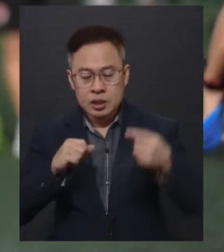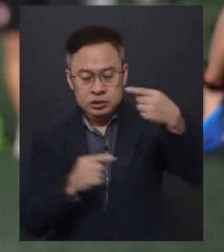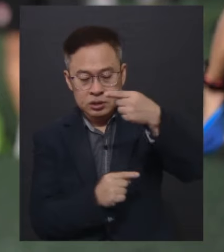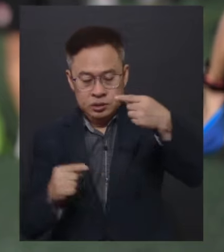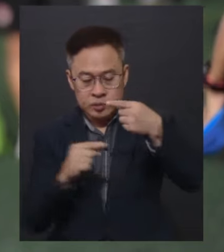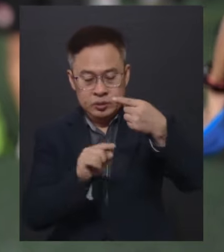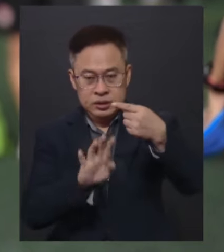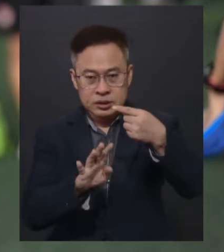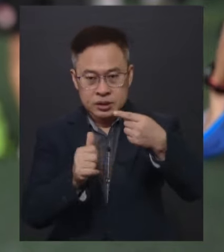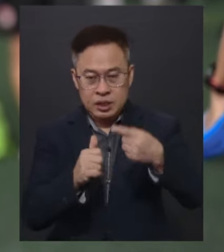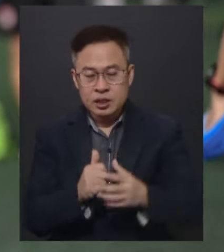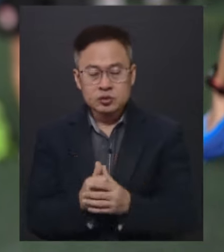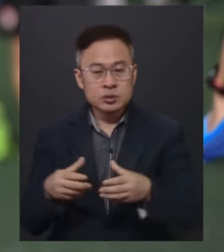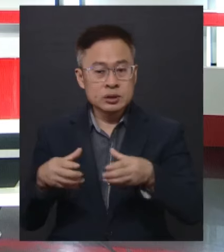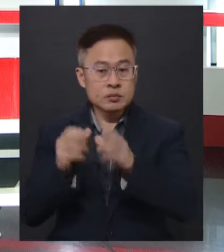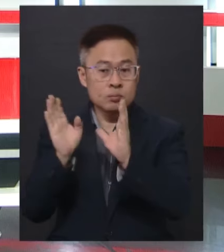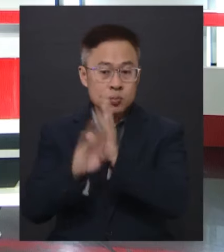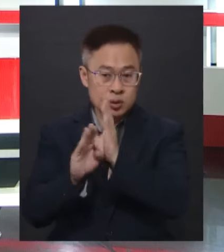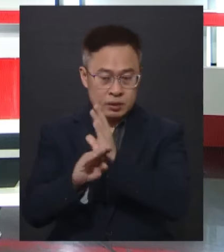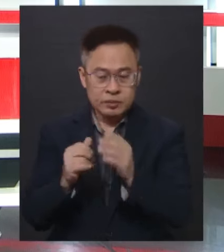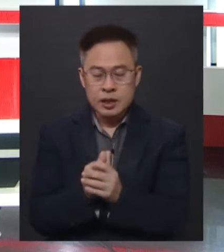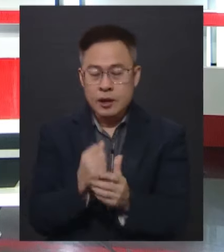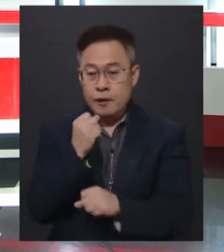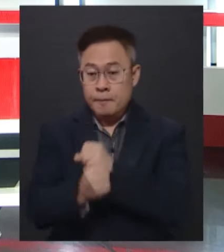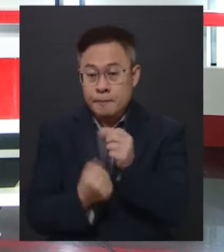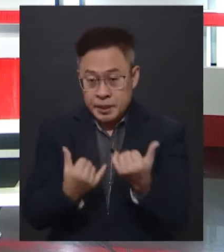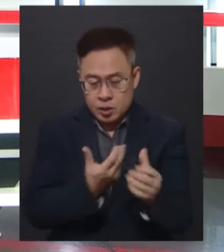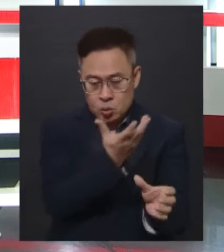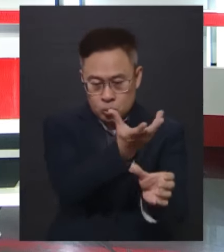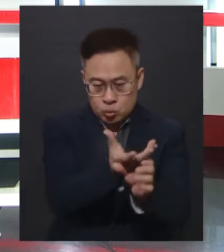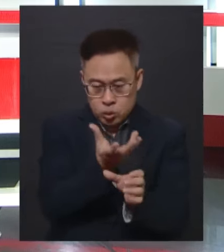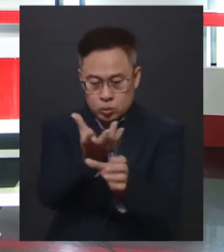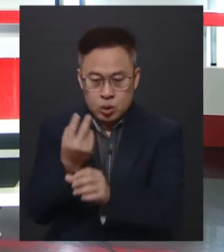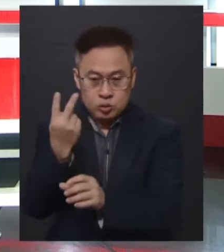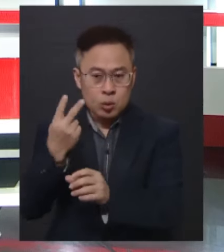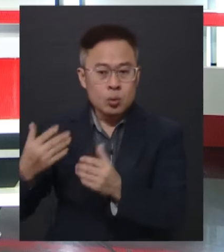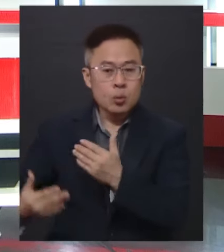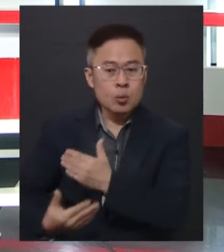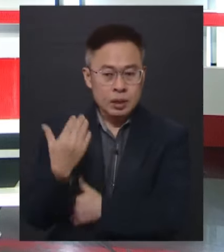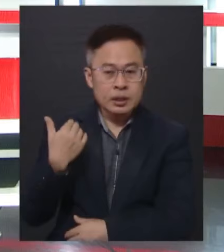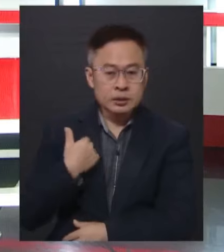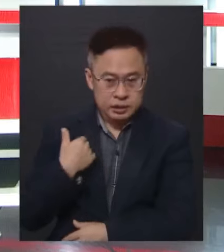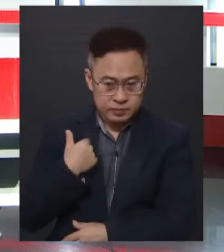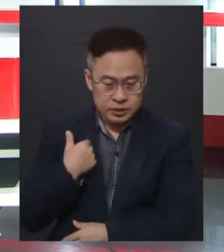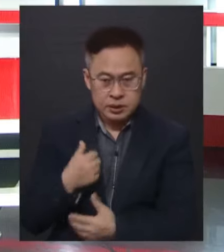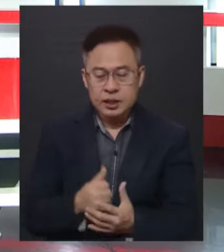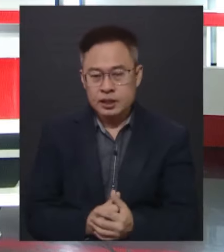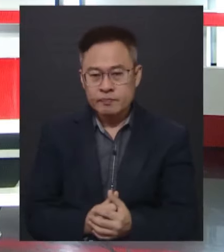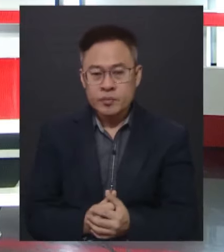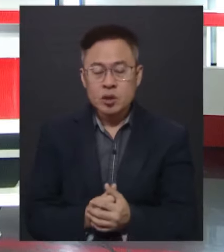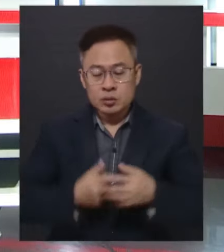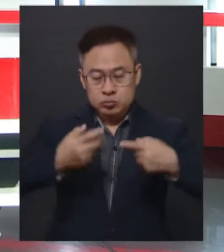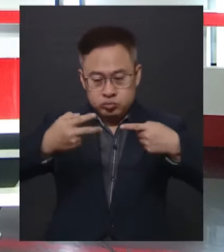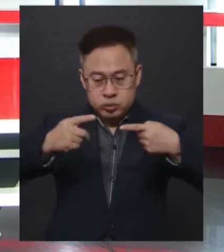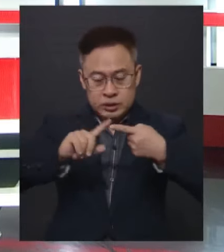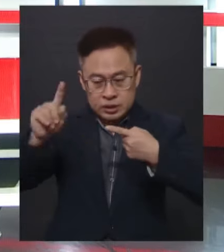ยนะคะบุรีรัมย์เองยังอยู่ในเส้นทางของการลุ้นดับเบิ้ลแชมป์นะคะส่วนสถานการณ์ในท็อป4ณเวลาเนี้ยแล้วคือ